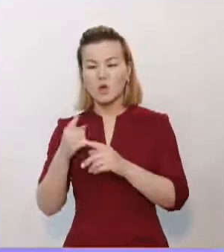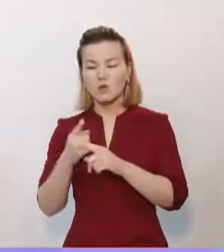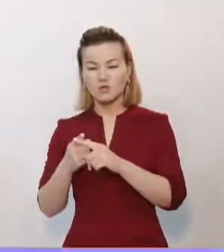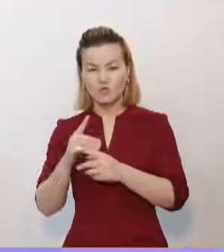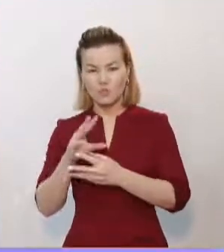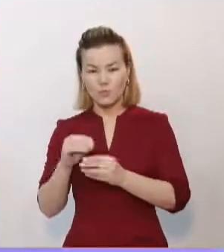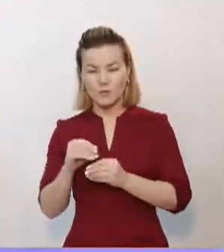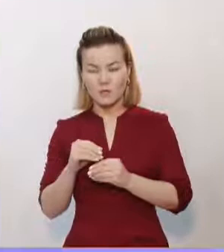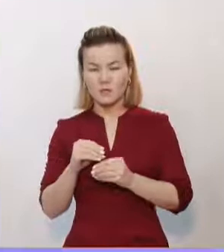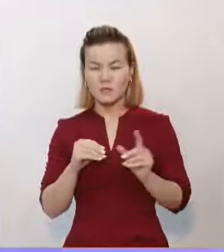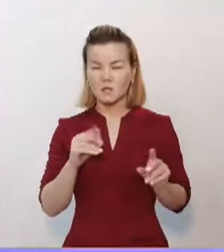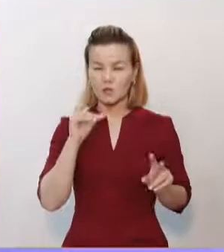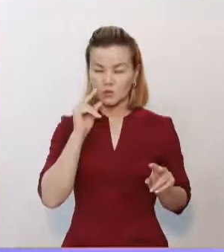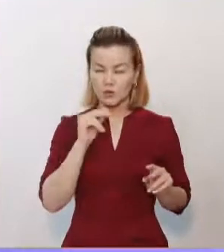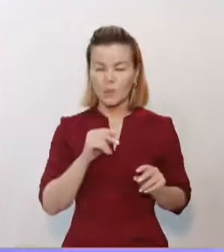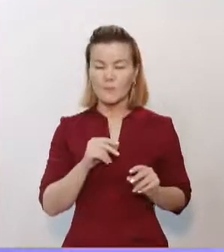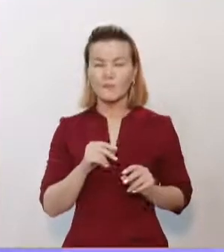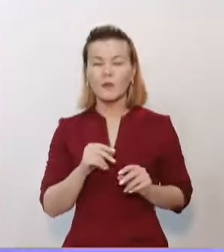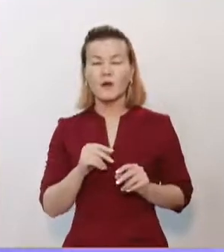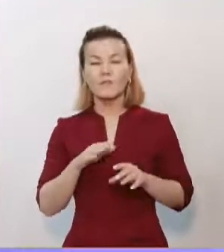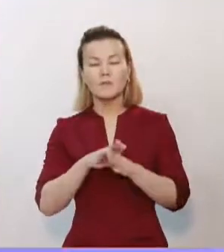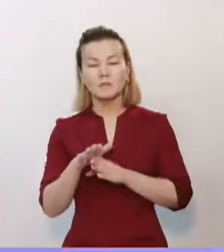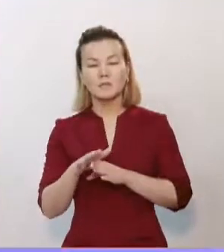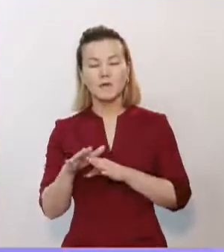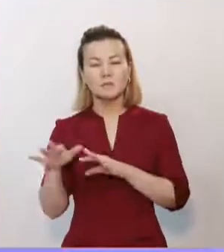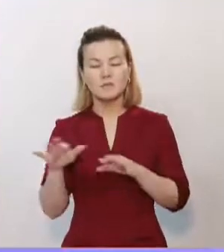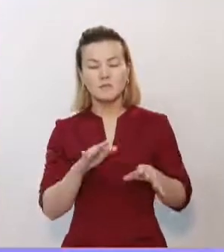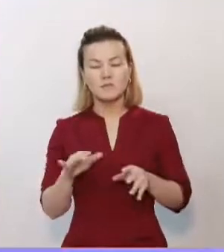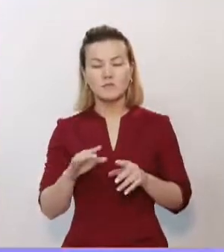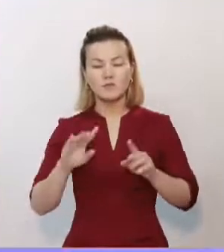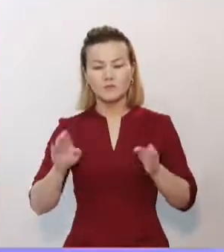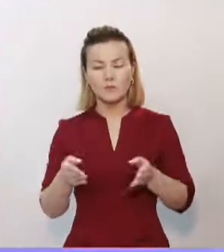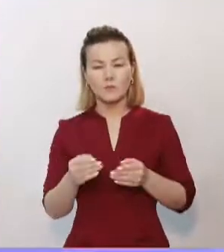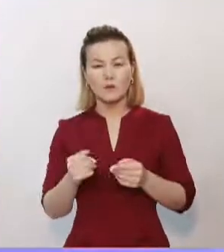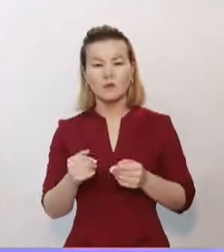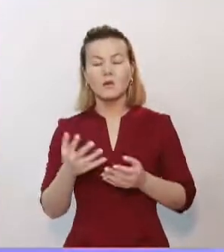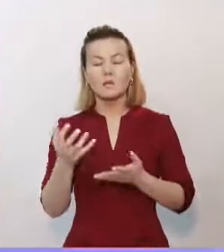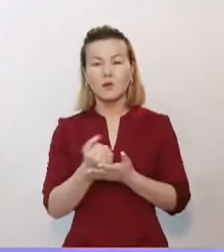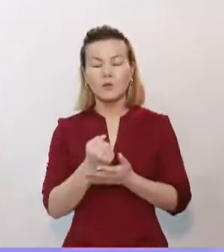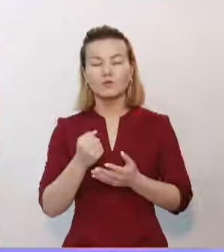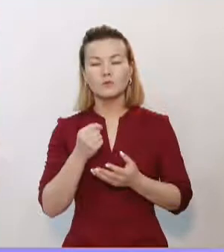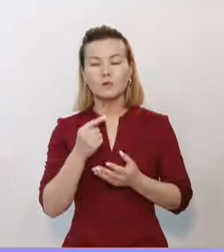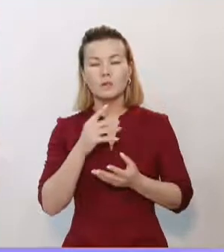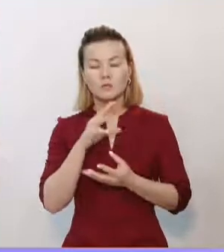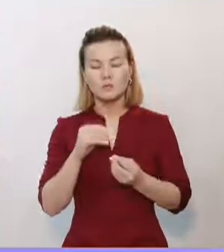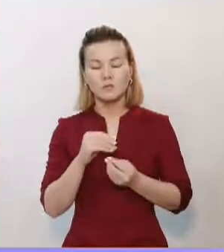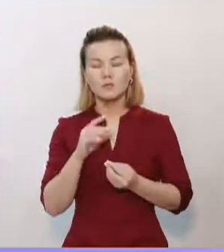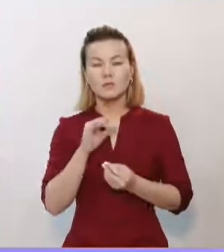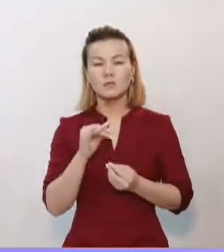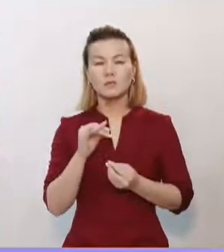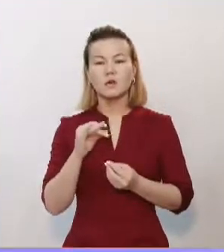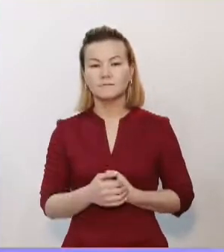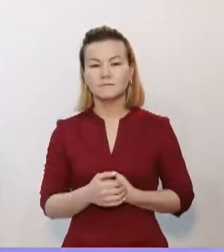число. Выполняем действие в скобках, находим результат и умножаем результат на